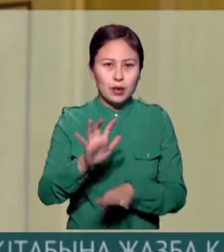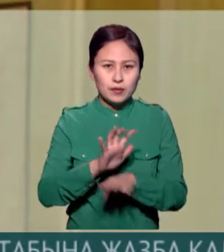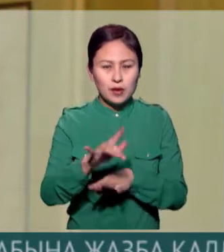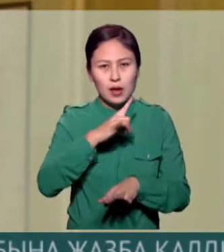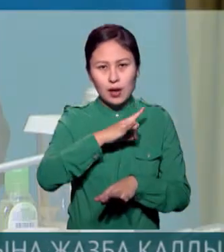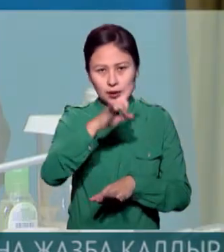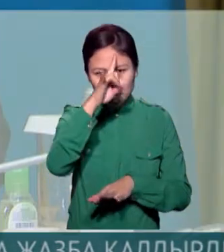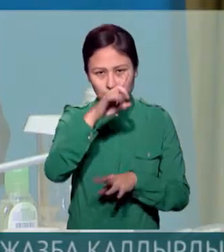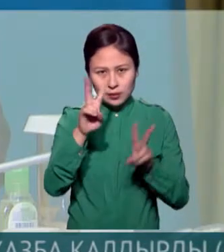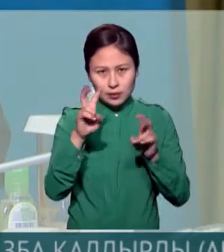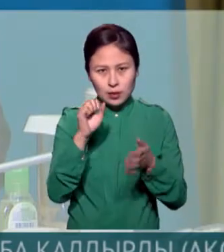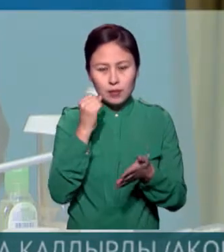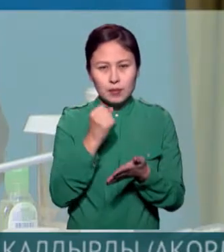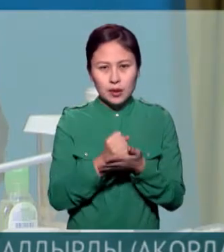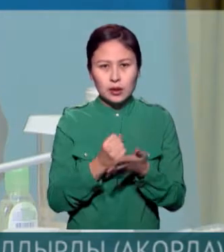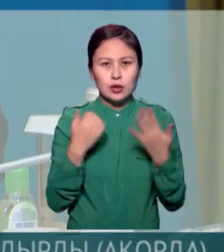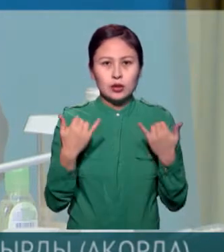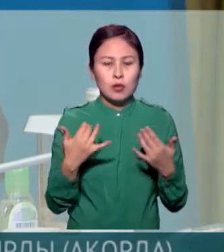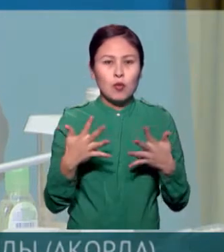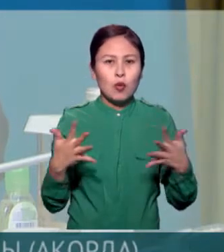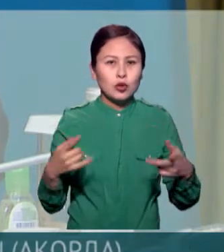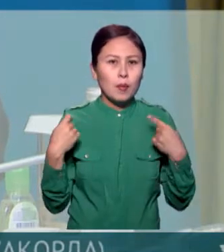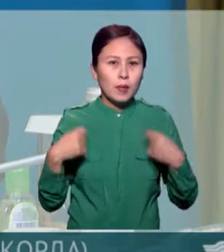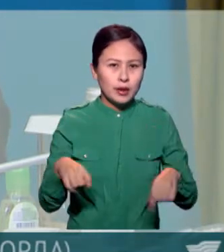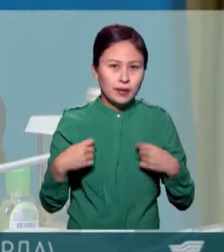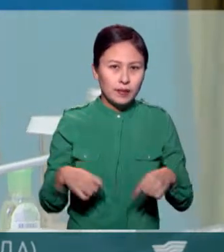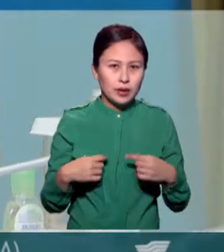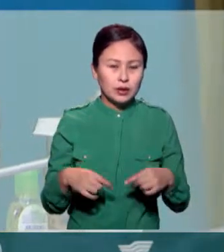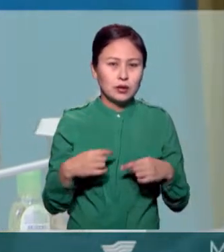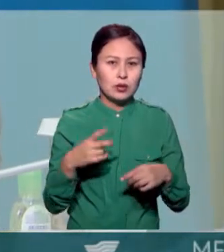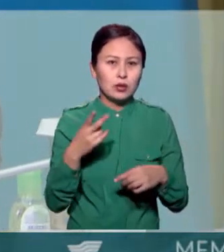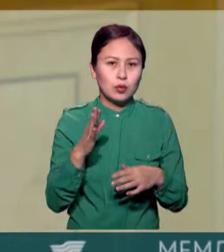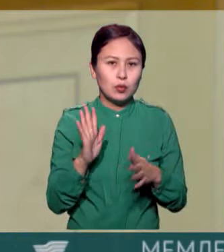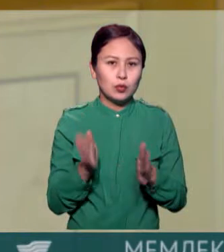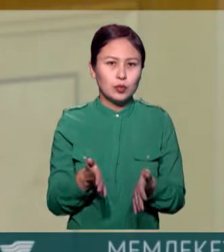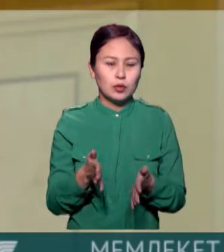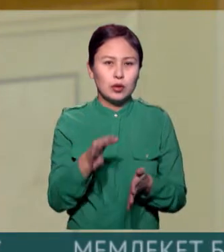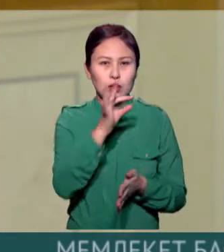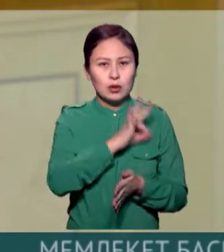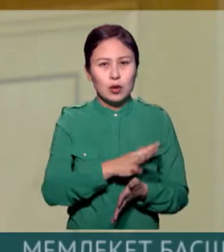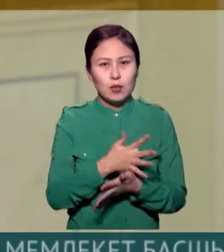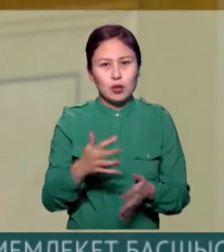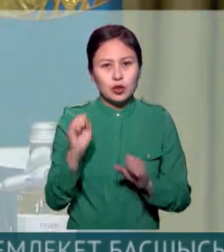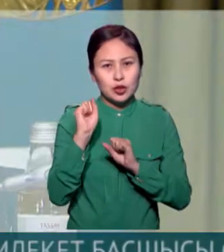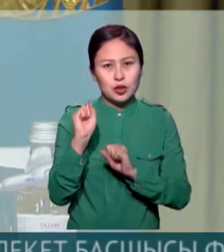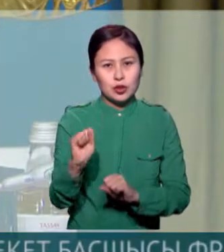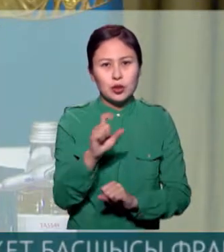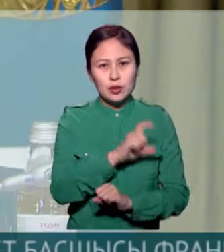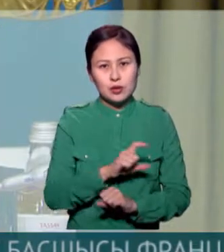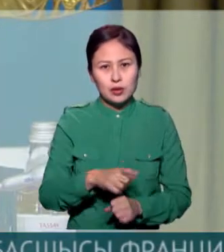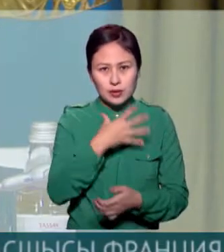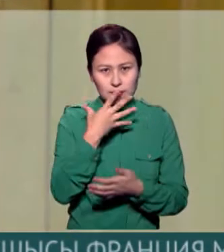есть возможность, больше их продавать непосредственно на рынке, тогда мы будем нормально защищать своих людей. В